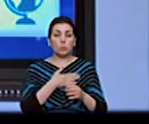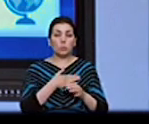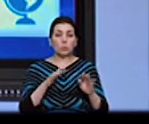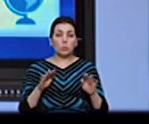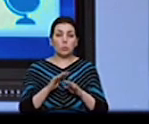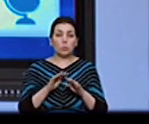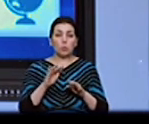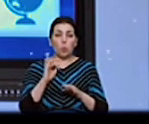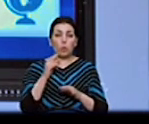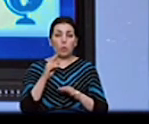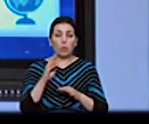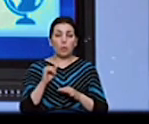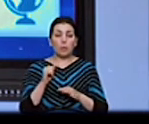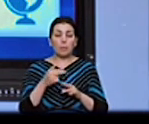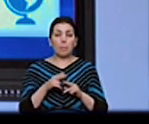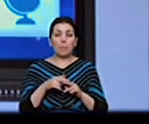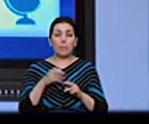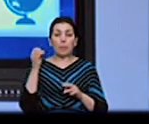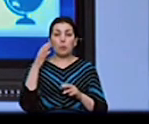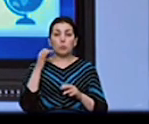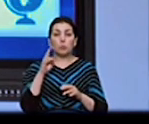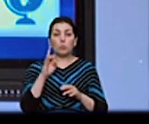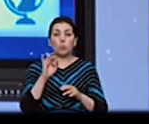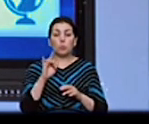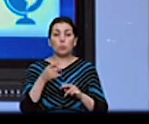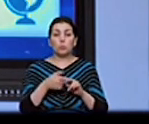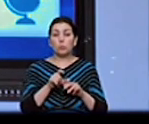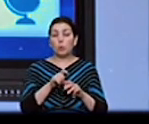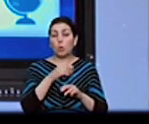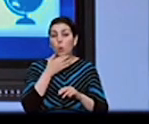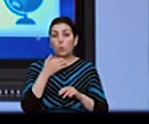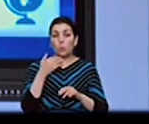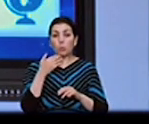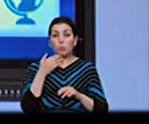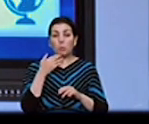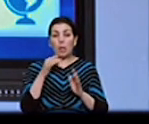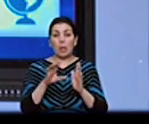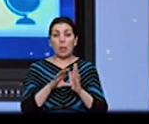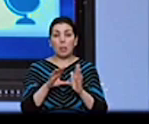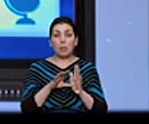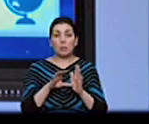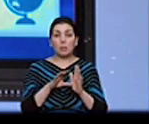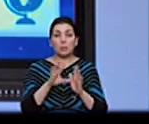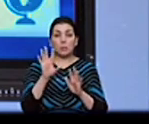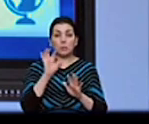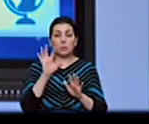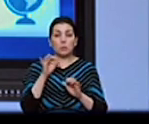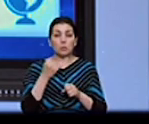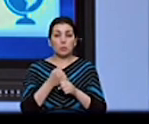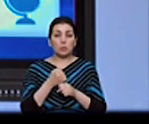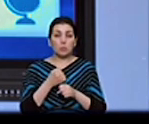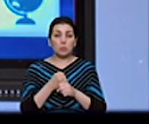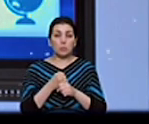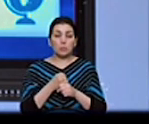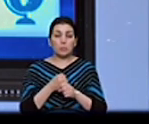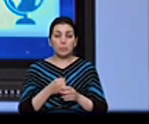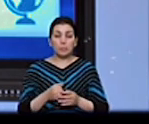ekan. Bugungi kunda quyosh nurlaridan ko'p miqdorda elektr energiyasi